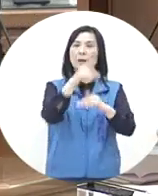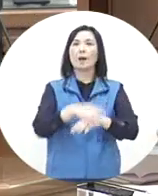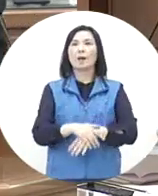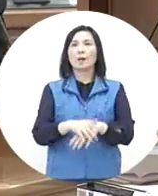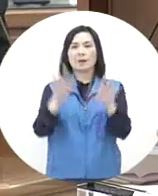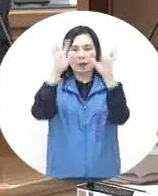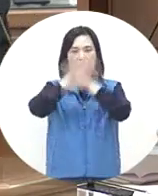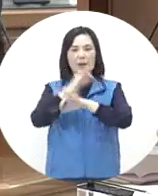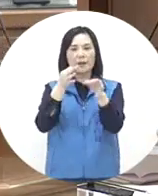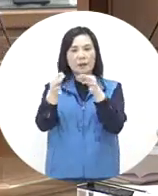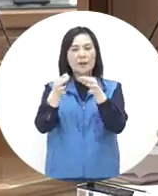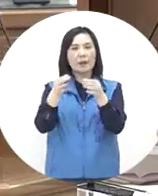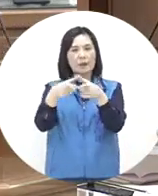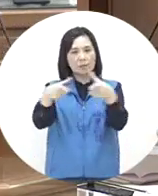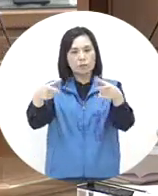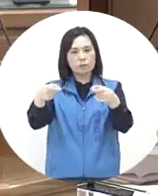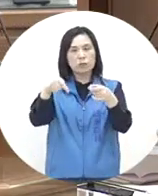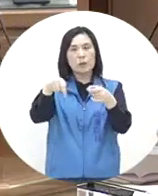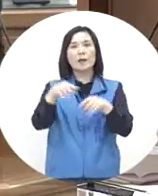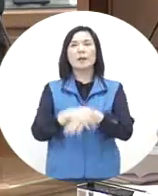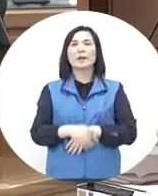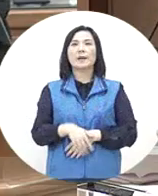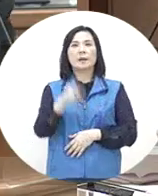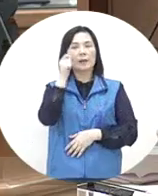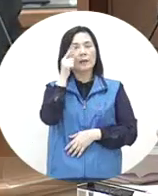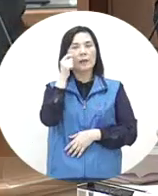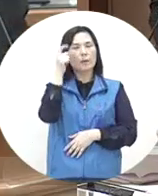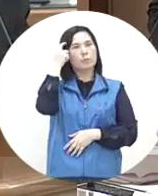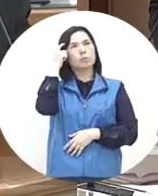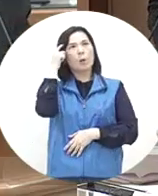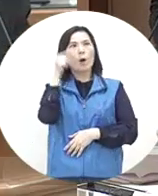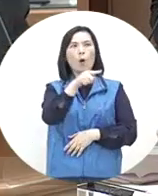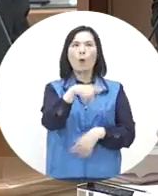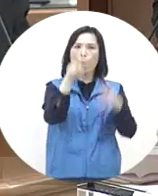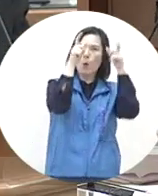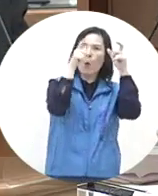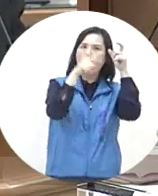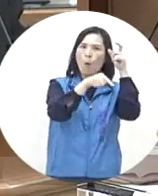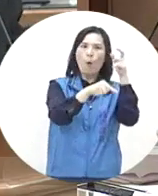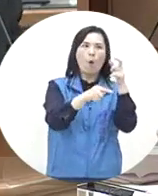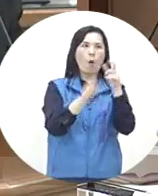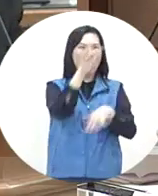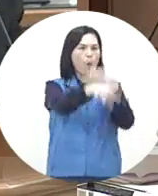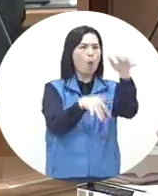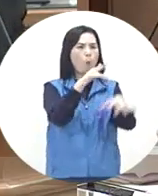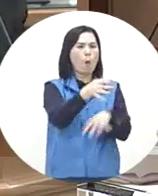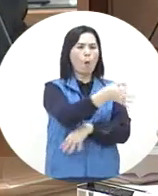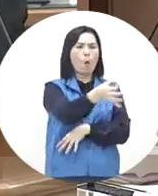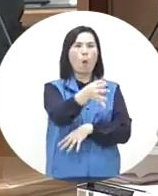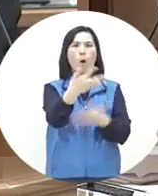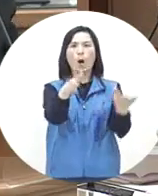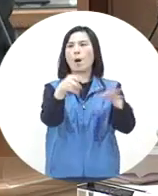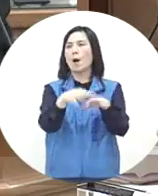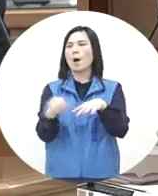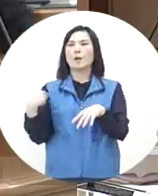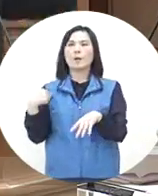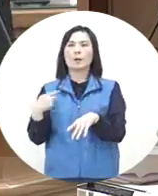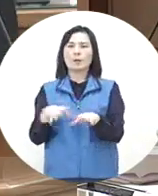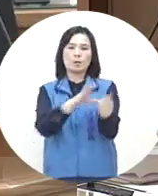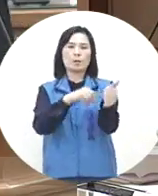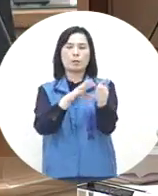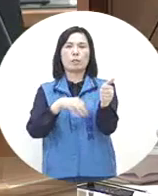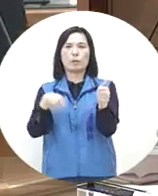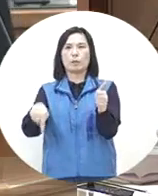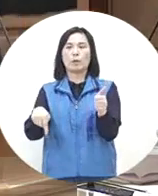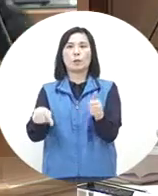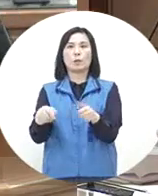呐、啊。夜市券，台南他认为说高雄拼成这样， 台南他也赶快去做夜市券。 没啦，我夜